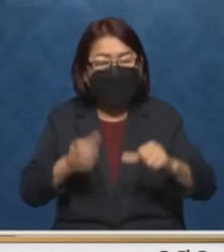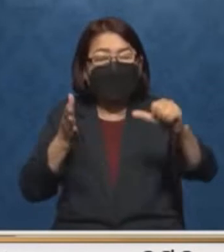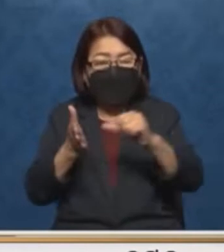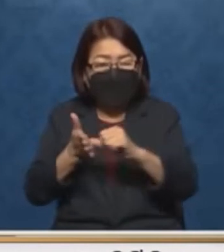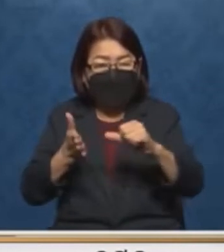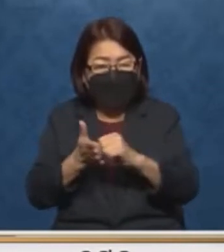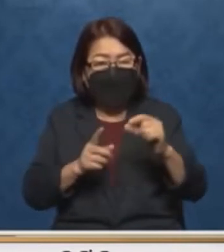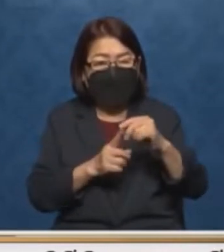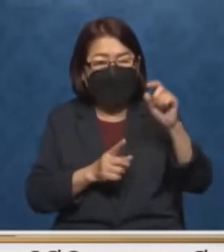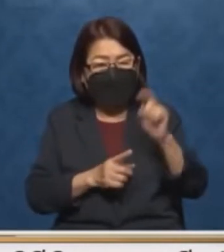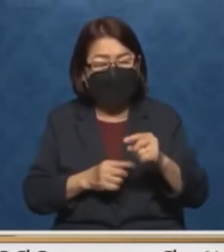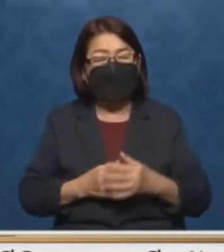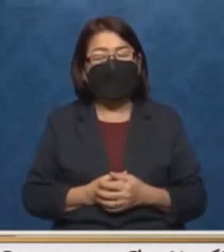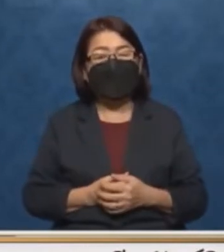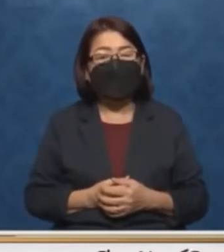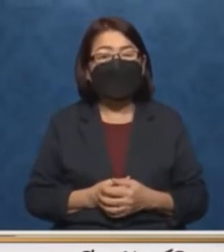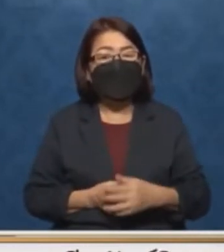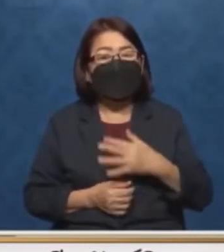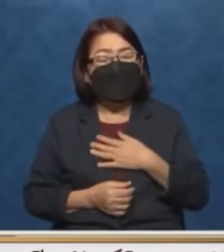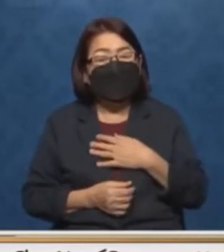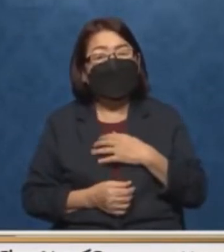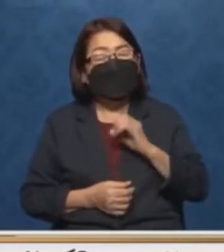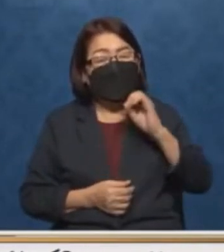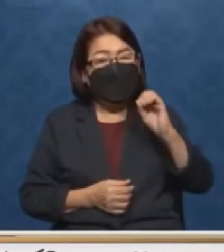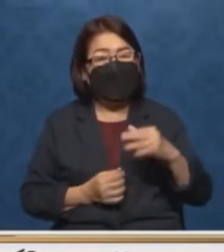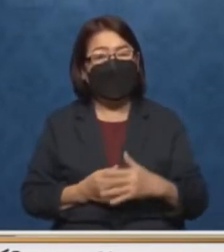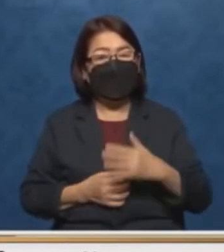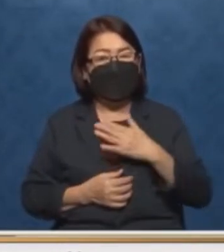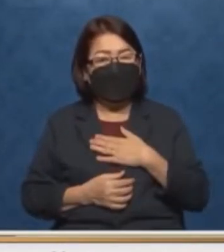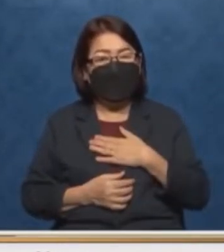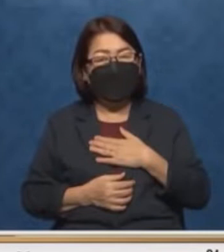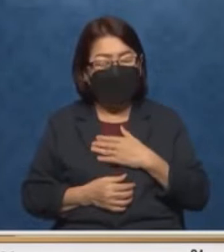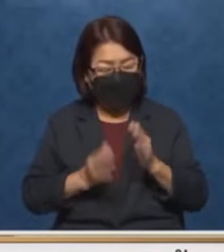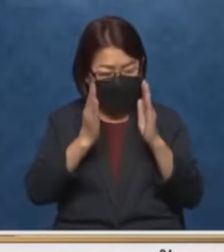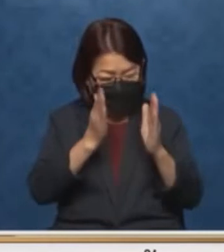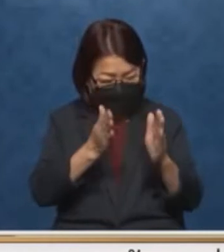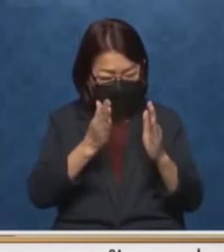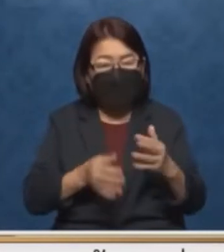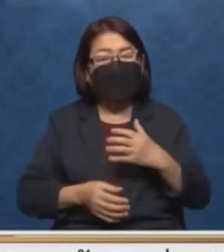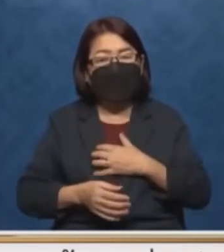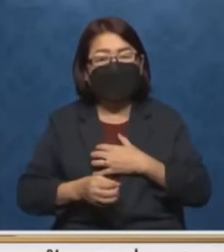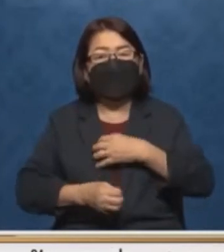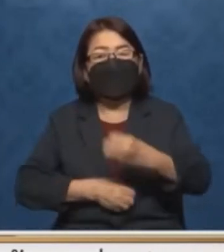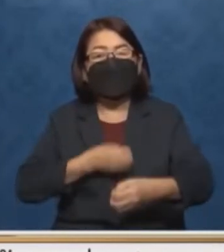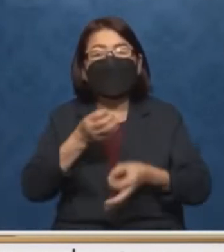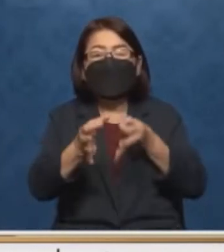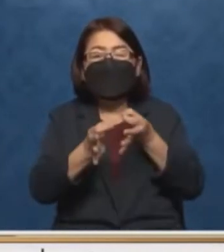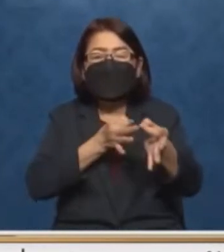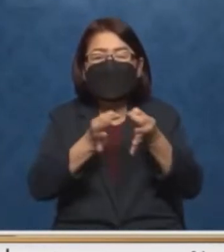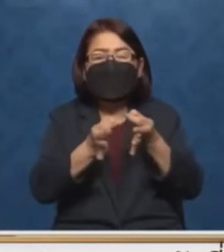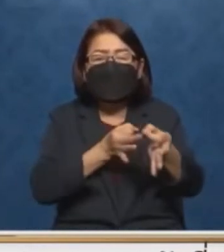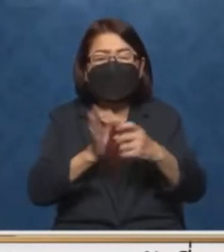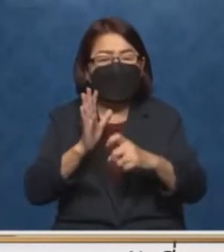คสชแล้วต้องกลับเรียนครับว่าผมมีความตั้งใจอย่างยิ่งที่จะอธิปรายแสดงเหตุ